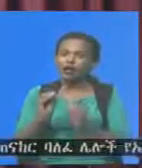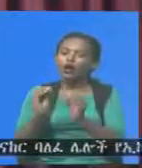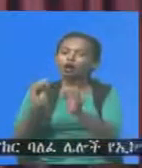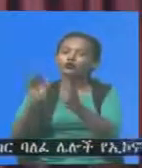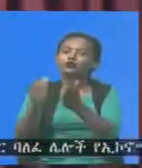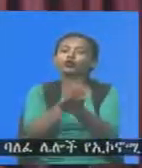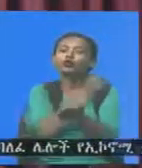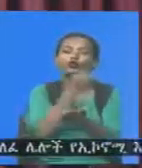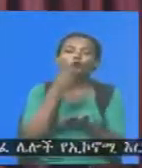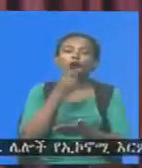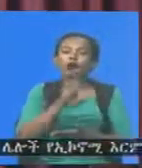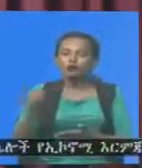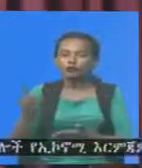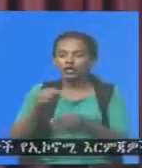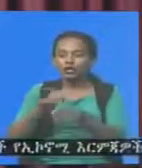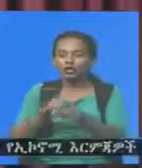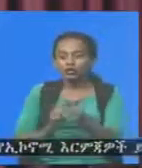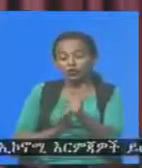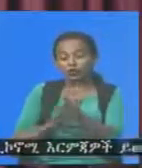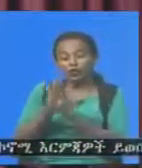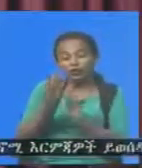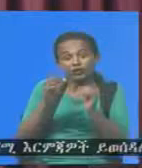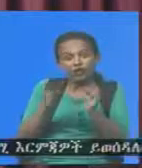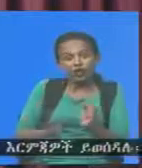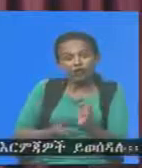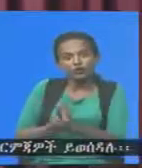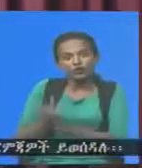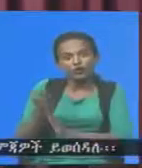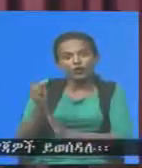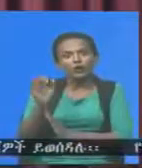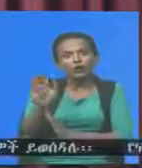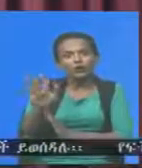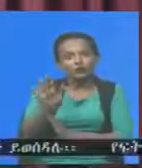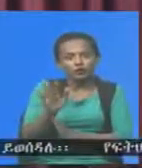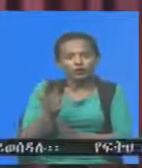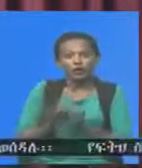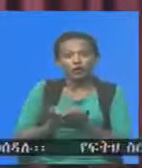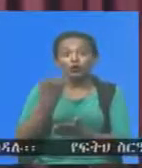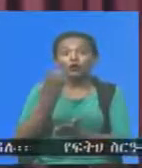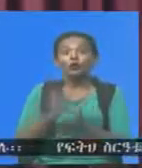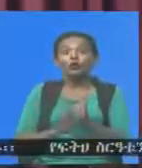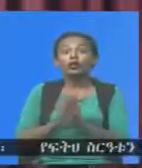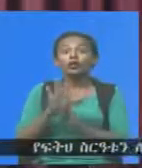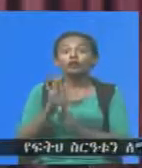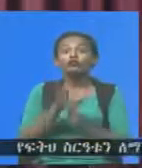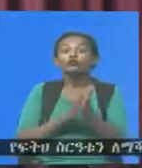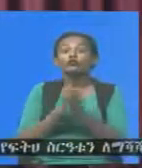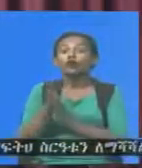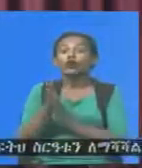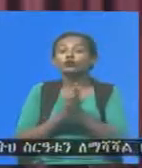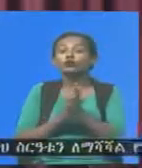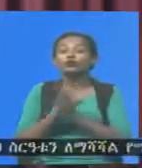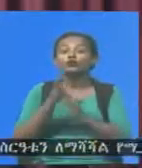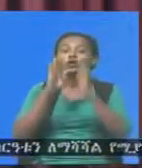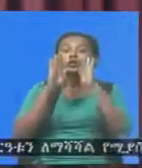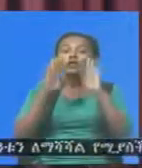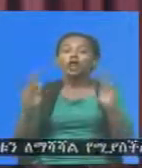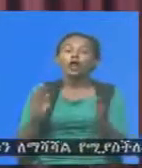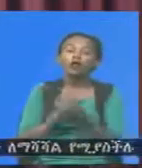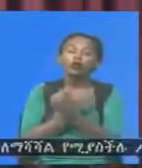ባይሉንም ለጊዜው ማልማት ትችላላችሁ፣ መብታችሁ ነው። ኢኮኖሚያችሁ፣ እድገታችሁ፣ ፍላጎታችሁ፣ ሰላም